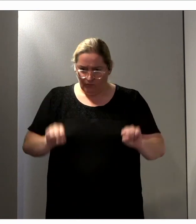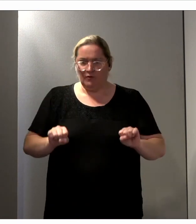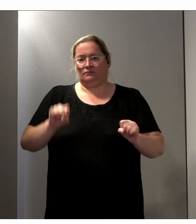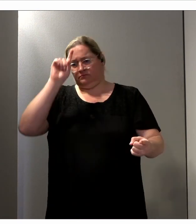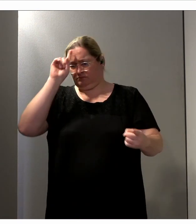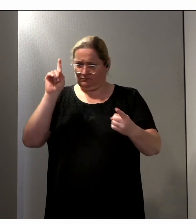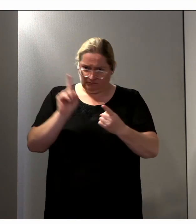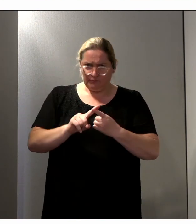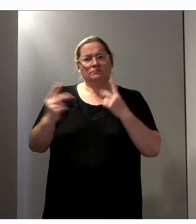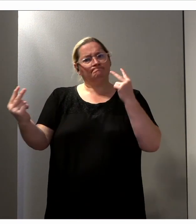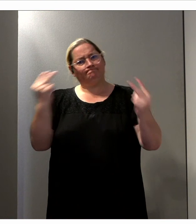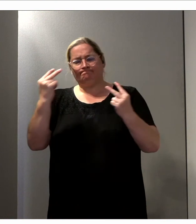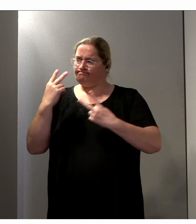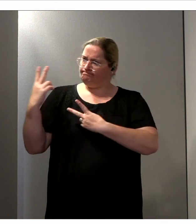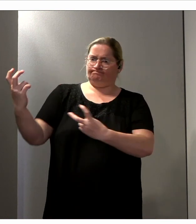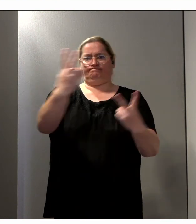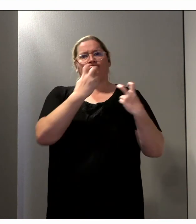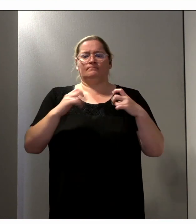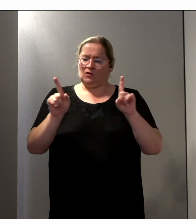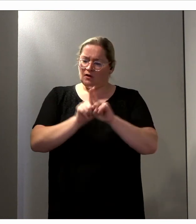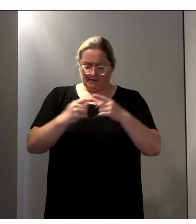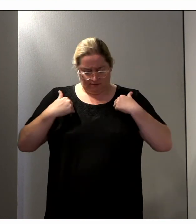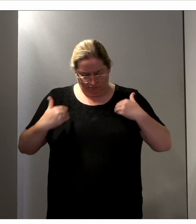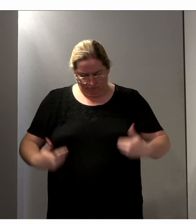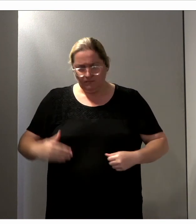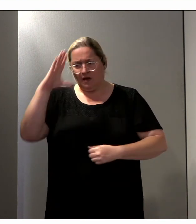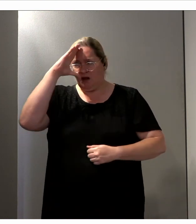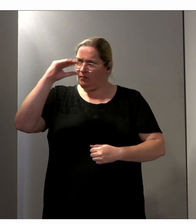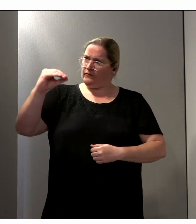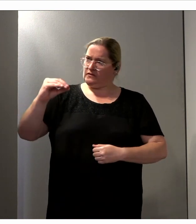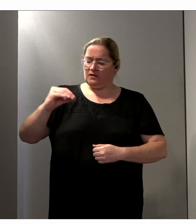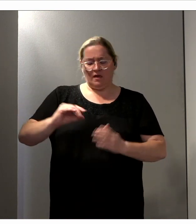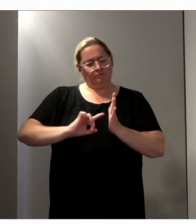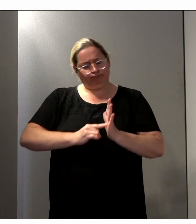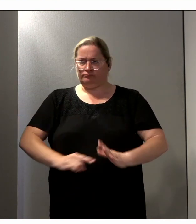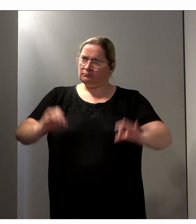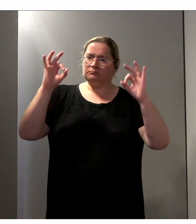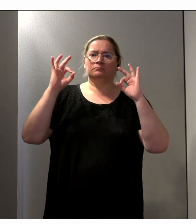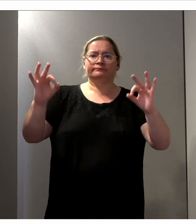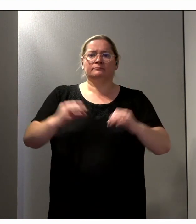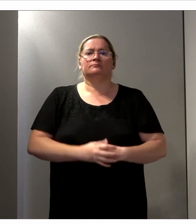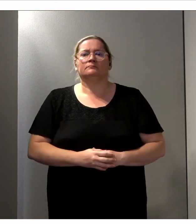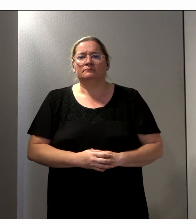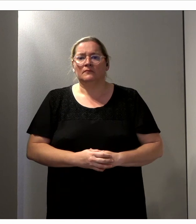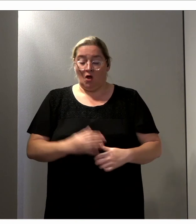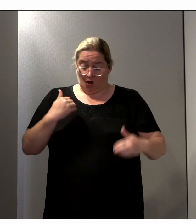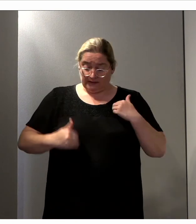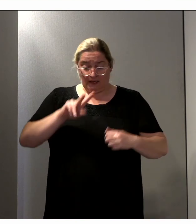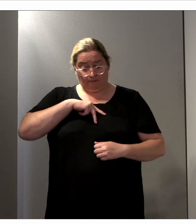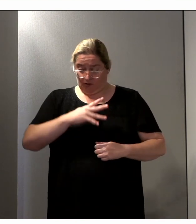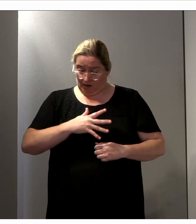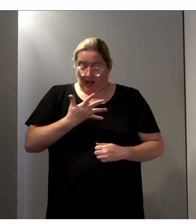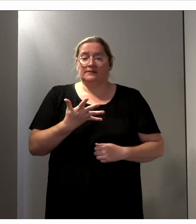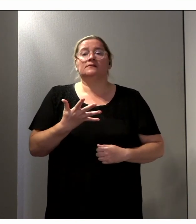entendre, pour être légitime en tant que professionnelle. Grâce à mon handicap,